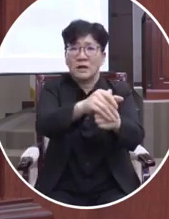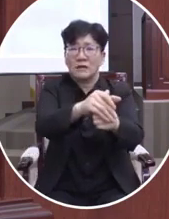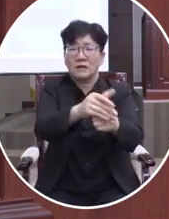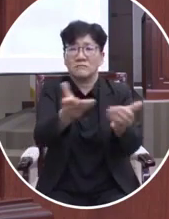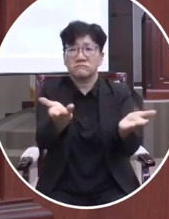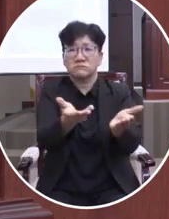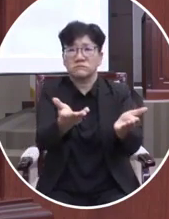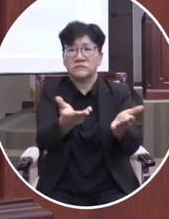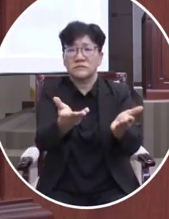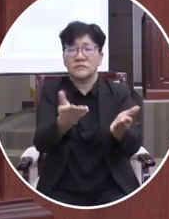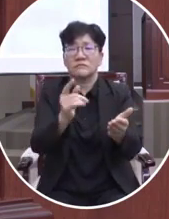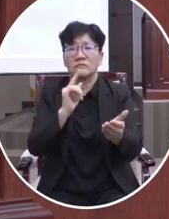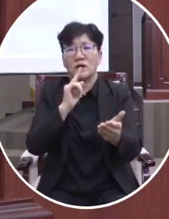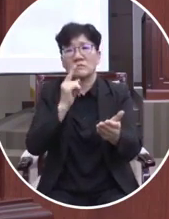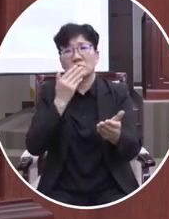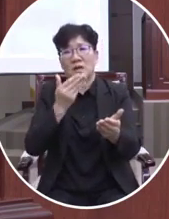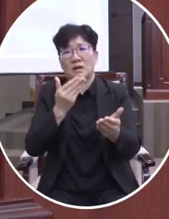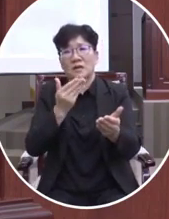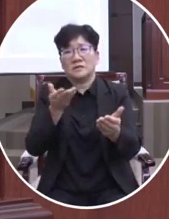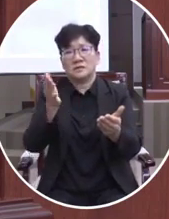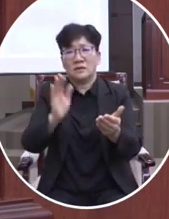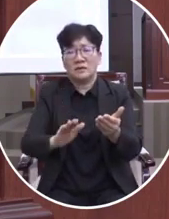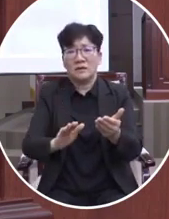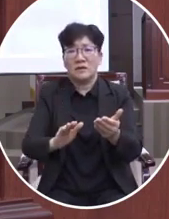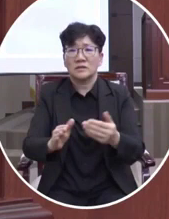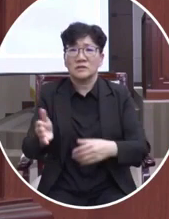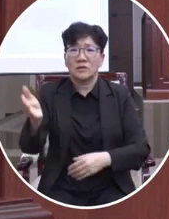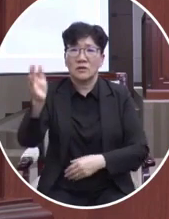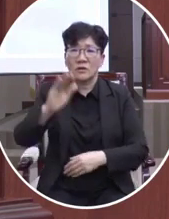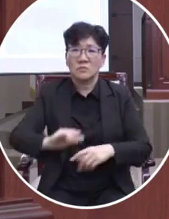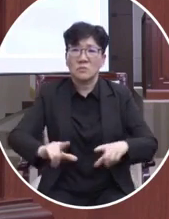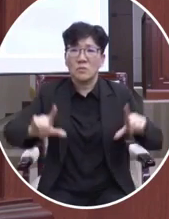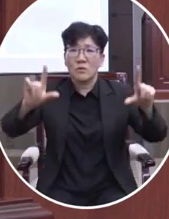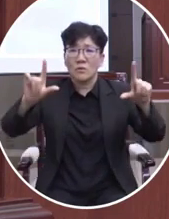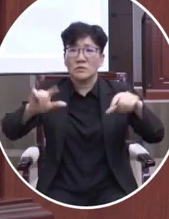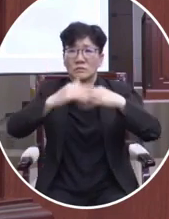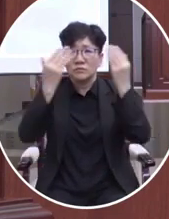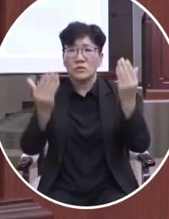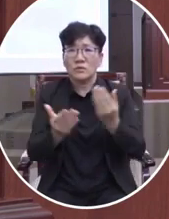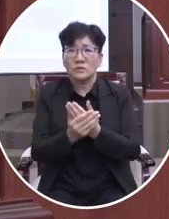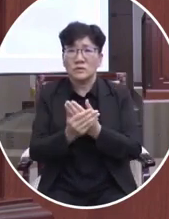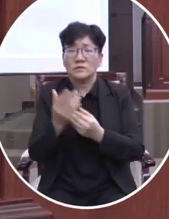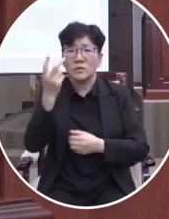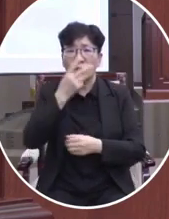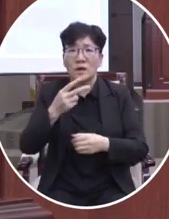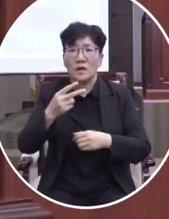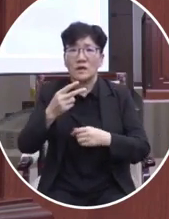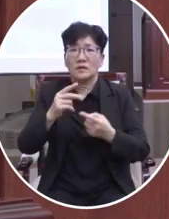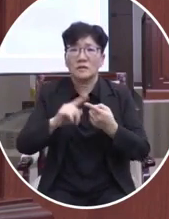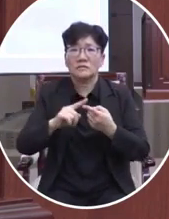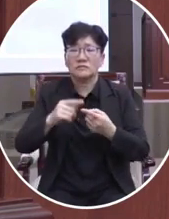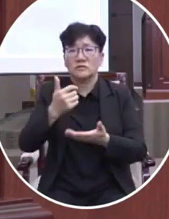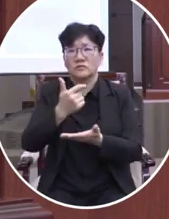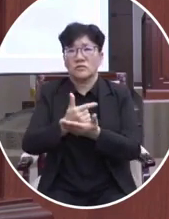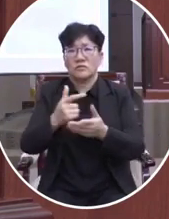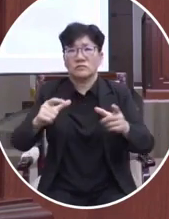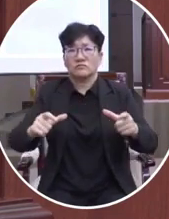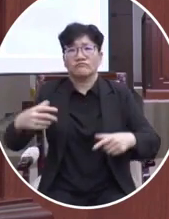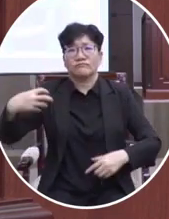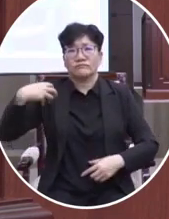말하는 사람이 있을 수도 있겠습니다 그러나 그 모든 것을 관리하고 통제하는 것은 우리